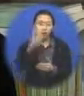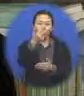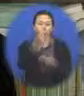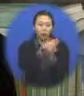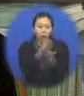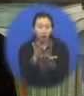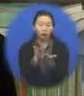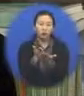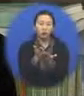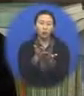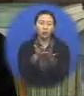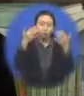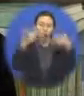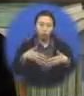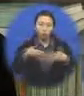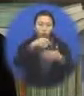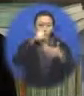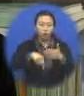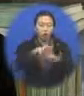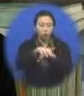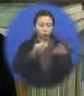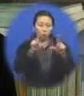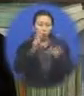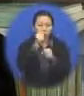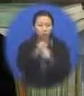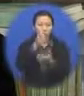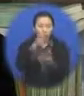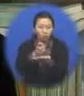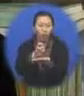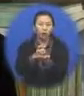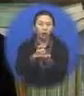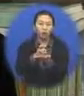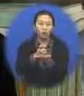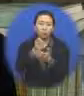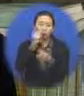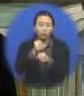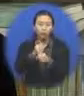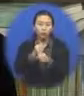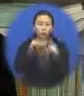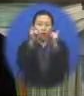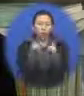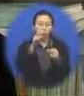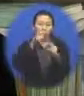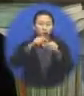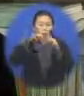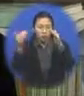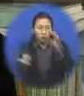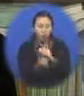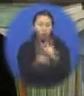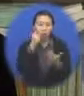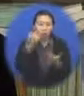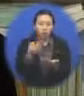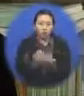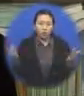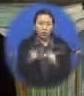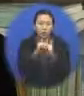7가지 인증 요건 중에서 조직 형태를 갖추고 정관이나 규약, 그리고 사회적인 목적 실현, 유급